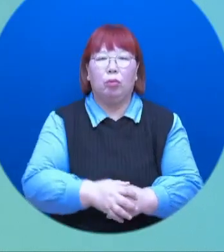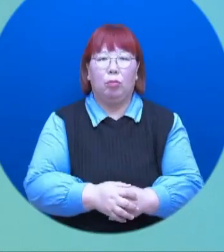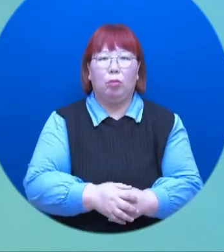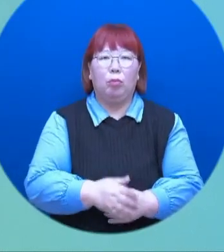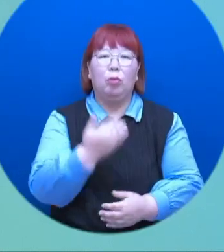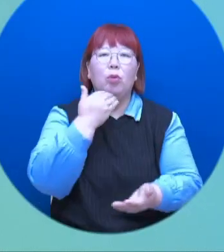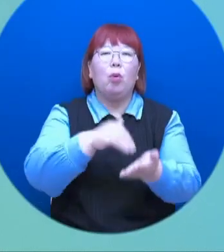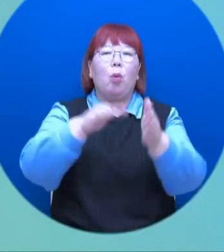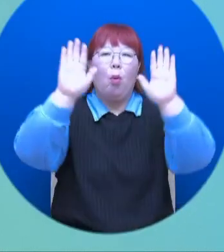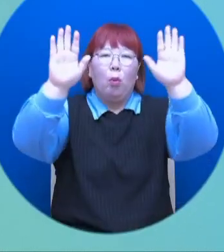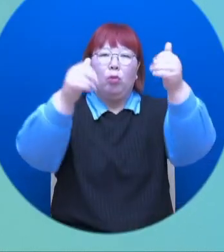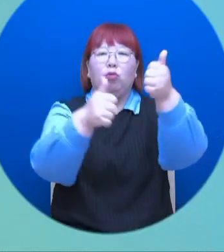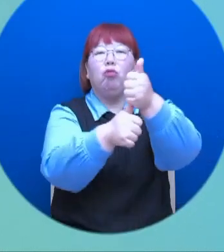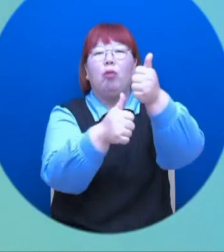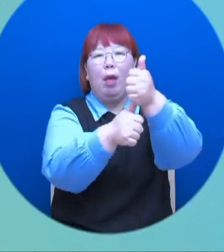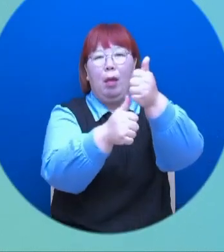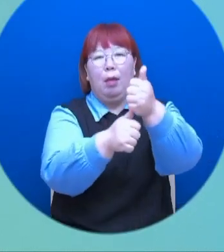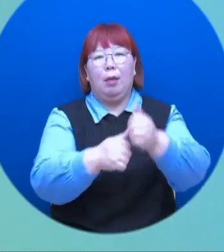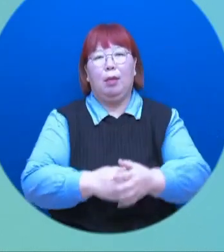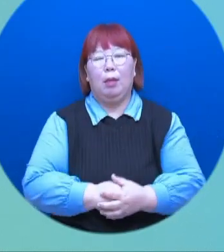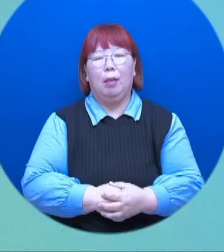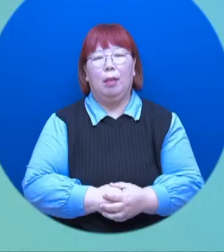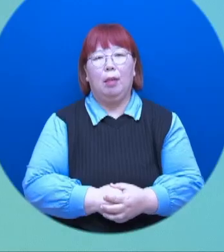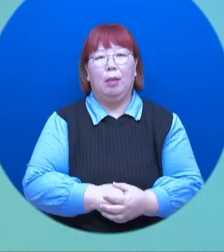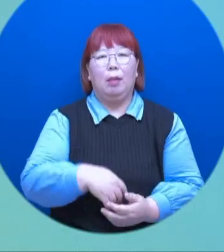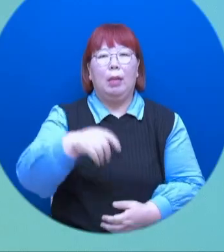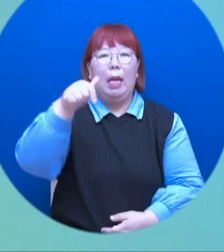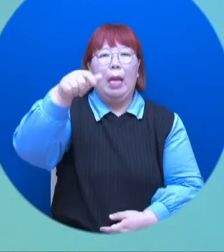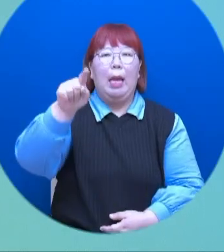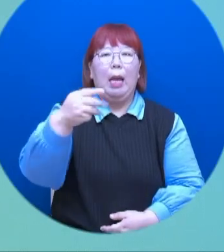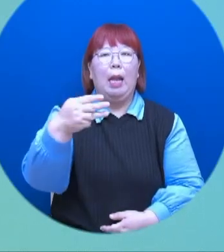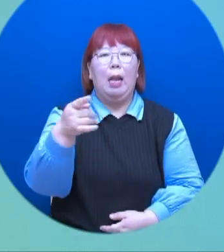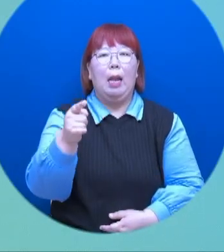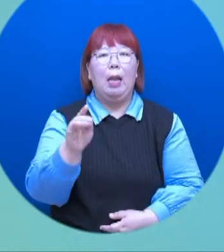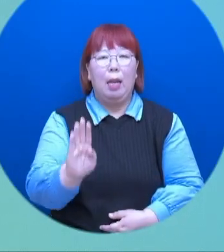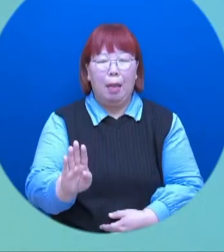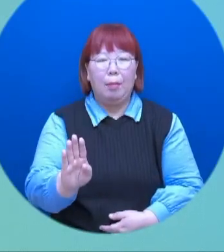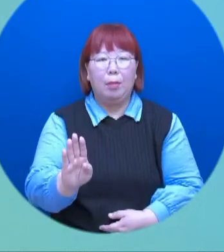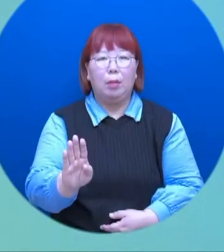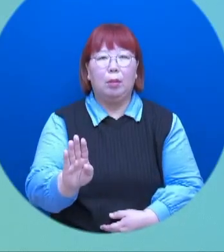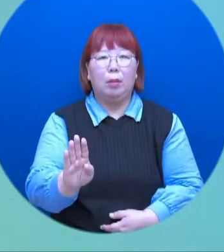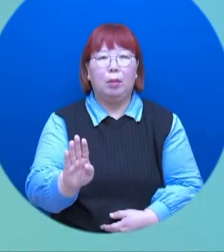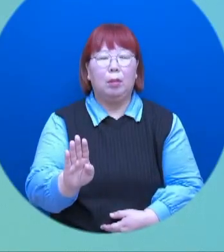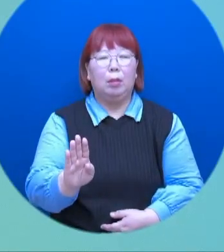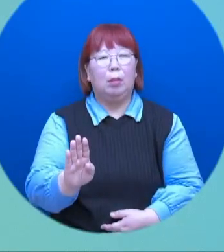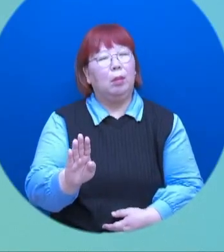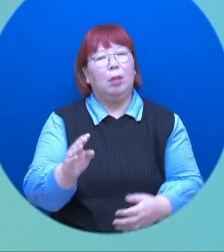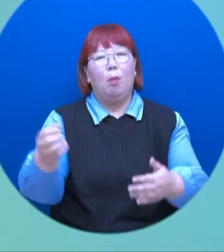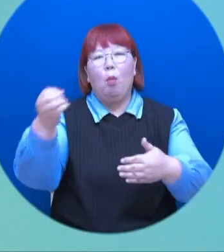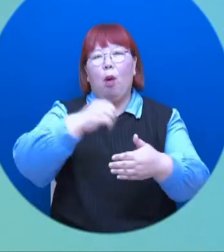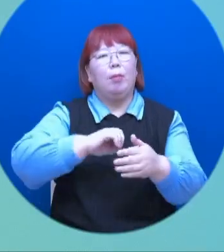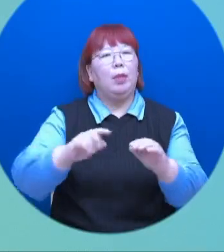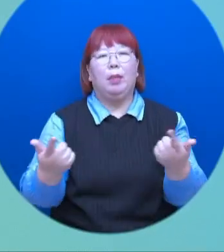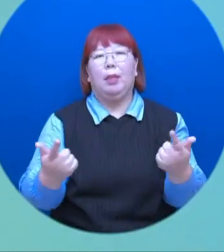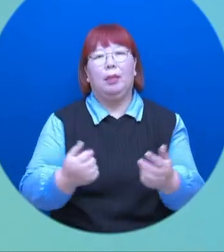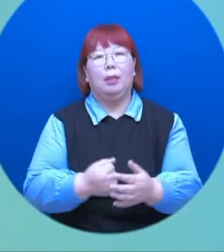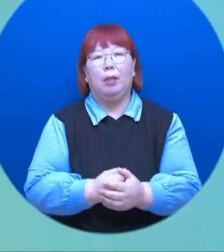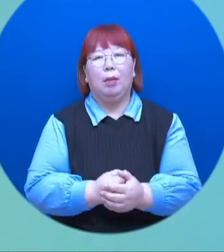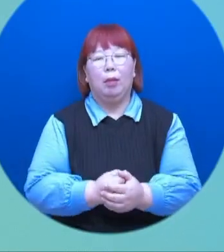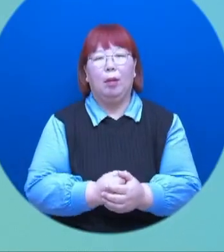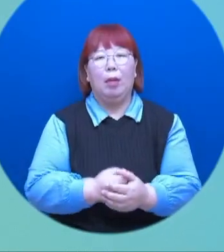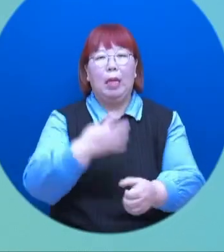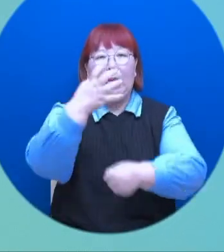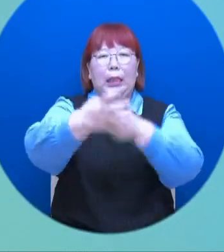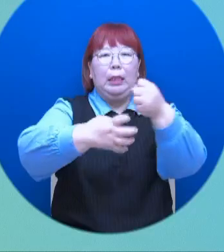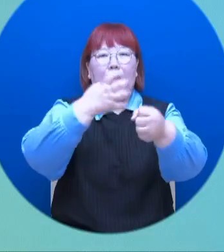여호수아죠. 무슨 말이에요? 갈렙은 죄되어 있다. 그 얘기죠. 성경을 보면 40년